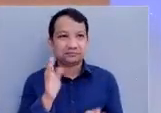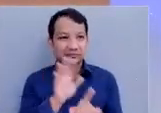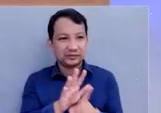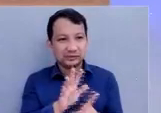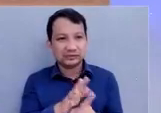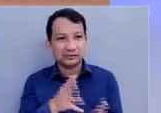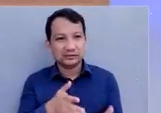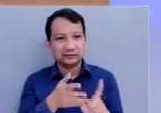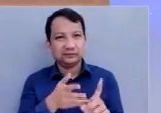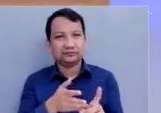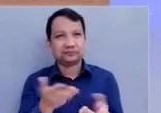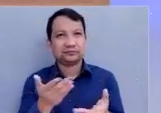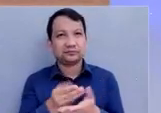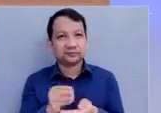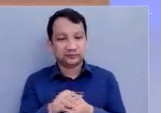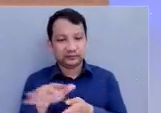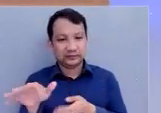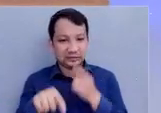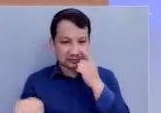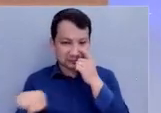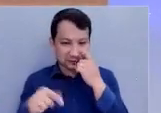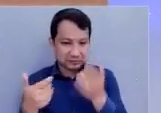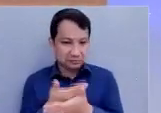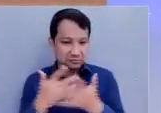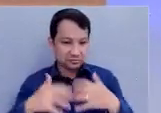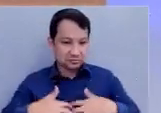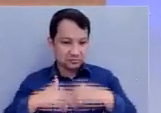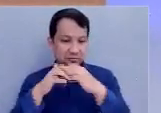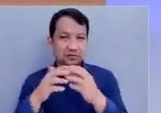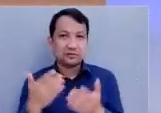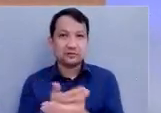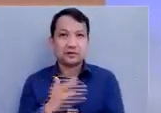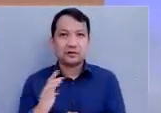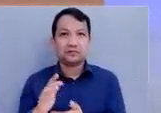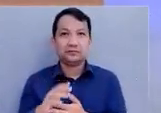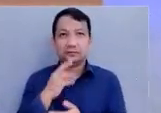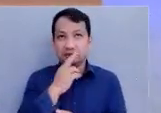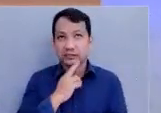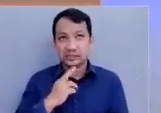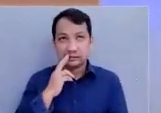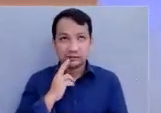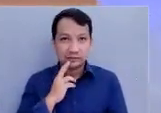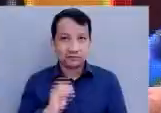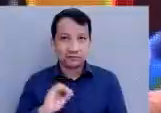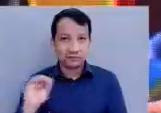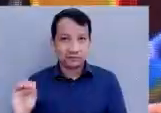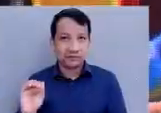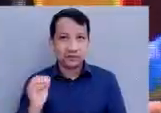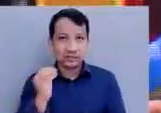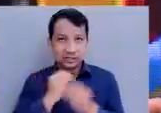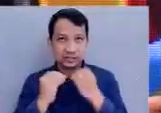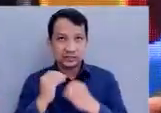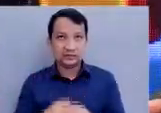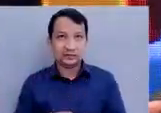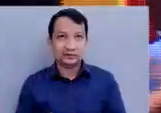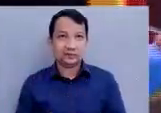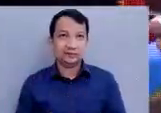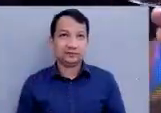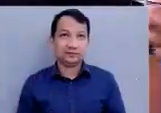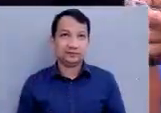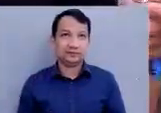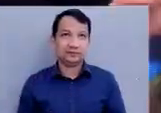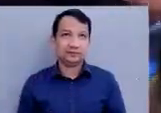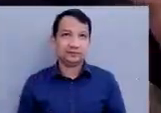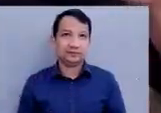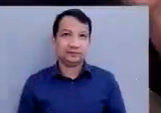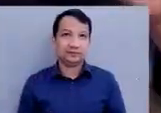sila ano bang payo ninyo sa mga gustong magtayo ng ah kanilang sariling kainan